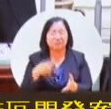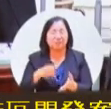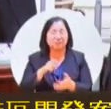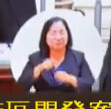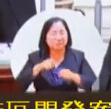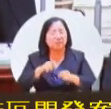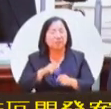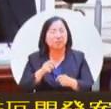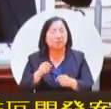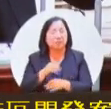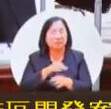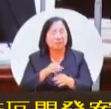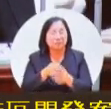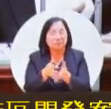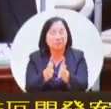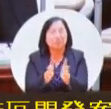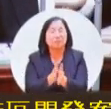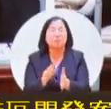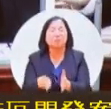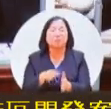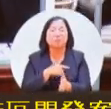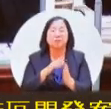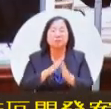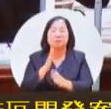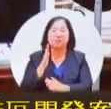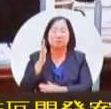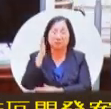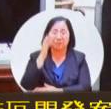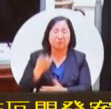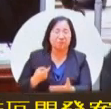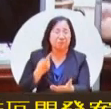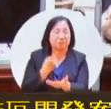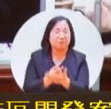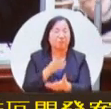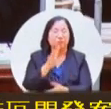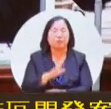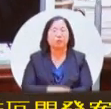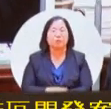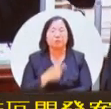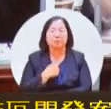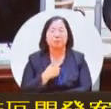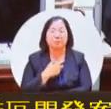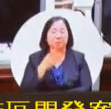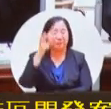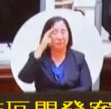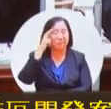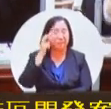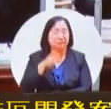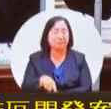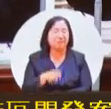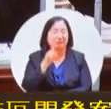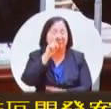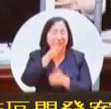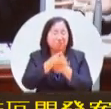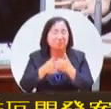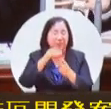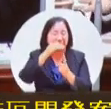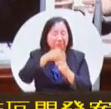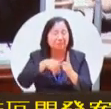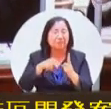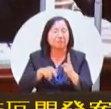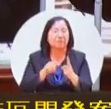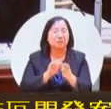那我们市政府也都有参与的、哦、所以我们要坚持一定要低污染产业可以带动整个未